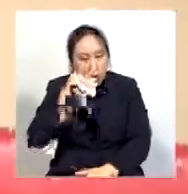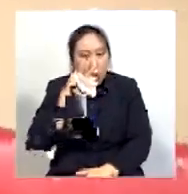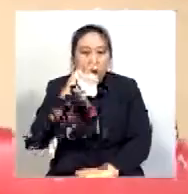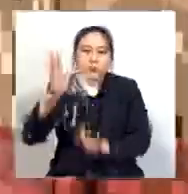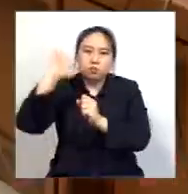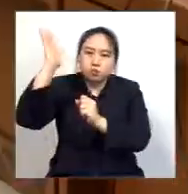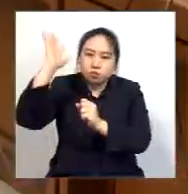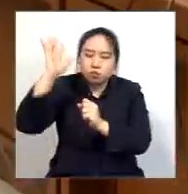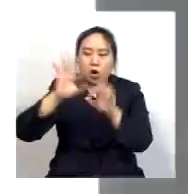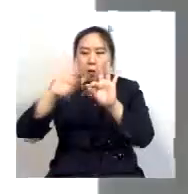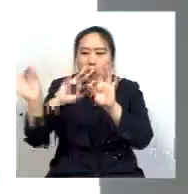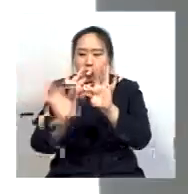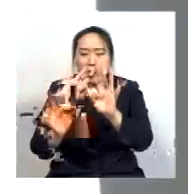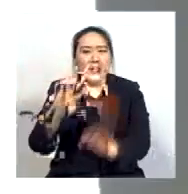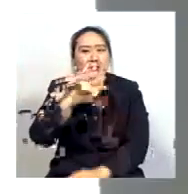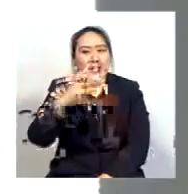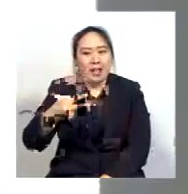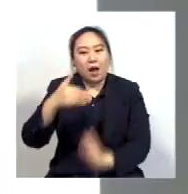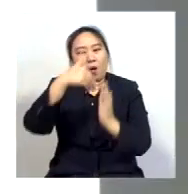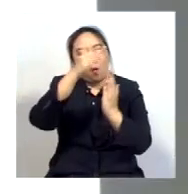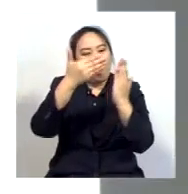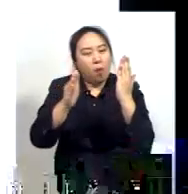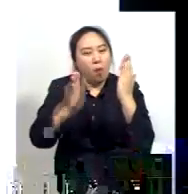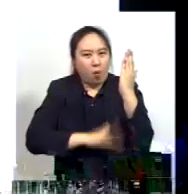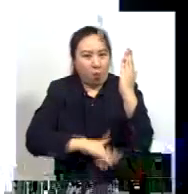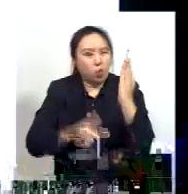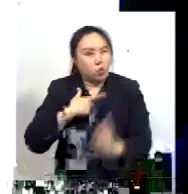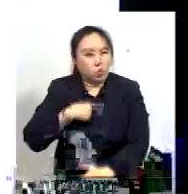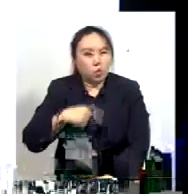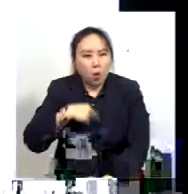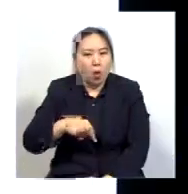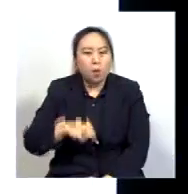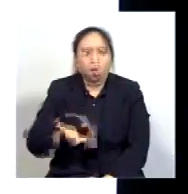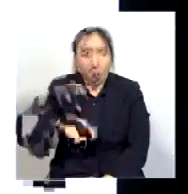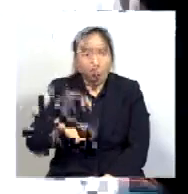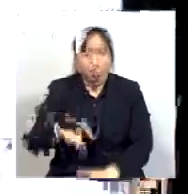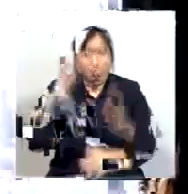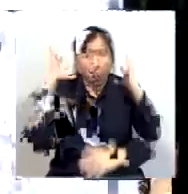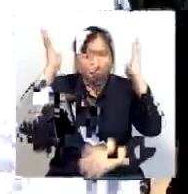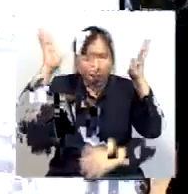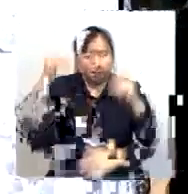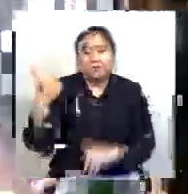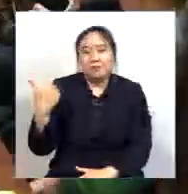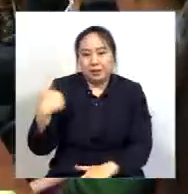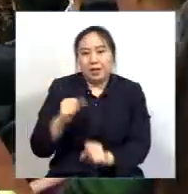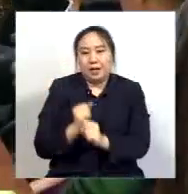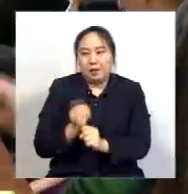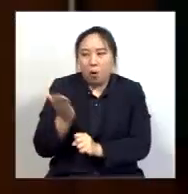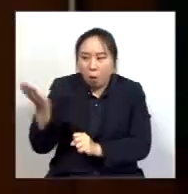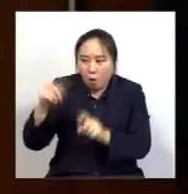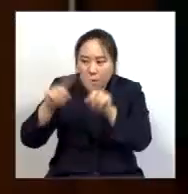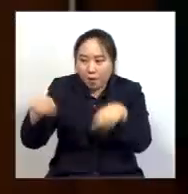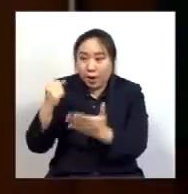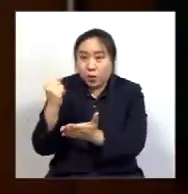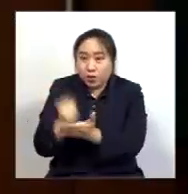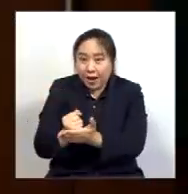ำเสนอเนื้อหาผ่านอัตลักษณ์ภาษาถิ่นของแต่ละภูมิภาคทางกรมประชาสัมพันธ์จึงจะมีการดำเนินการขอใบอนุญ